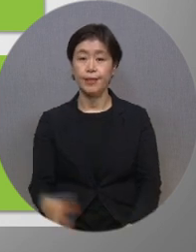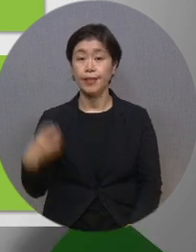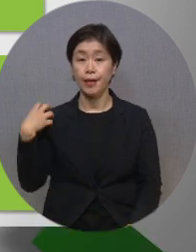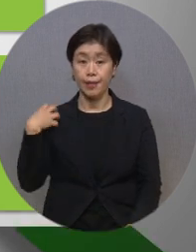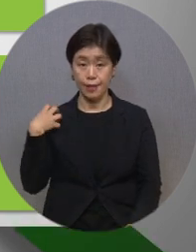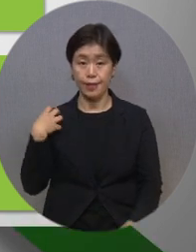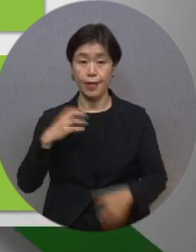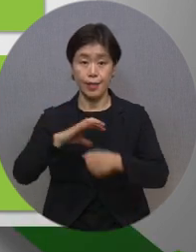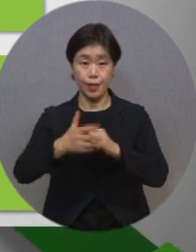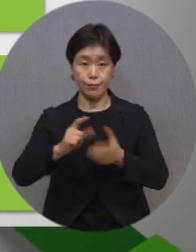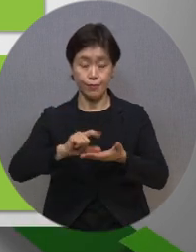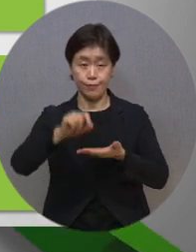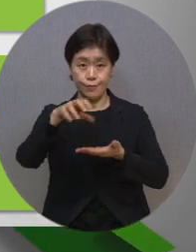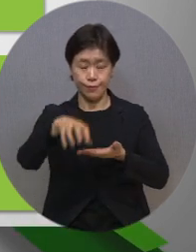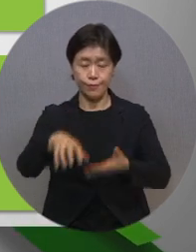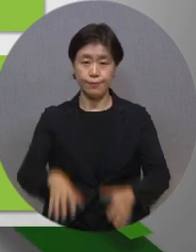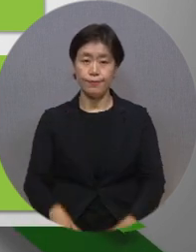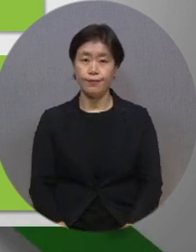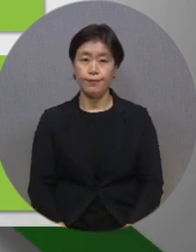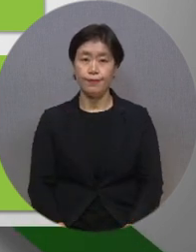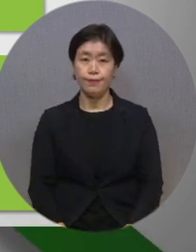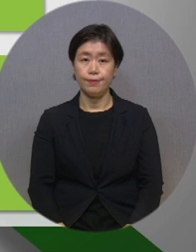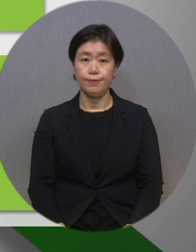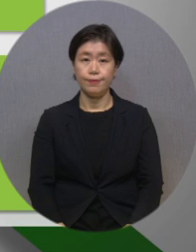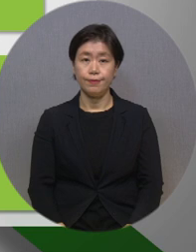담당 지사는 대구지사입니다.